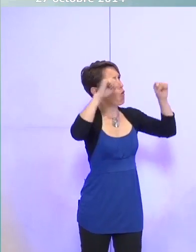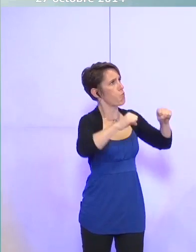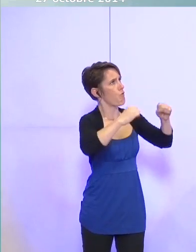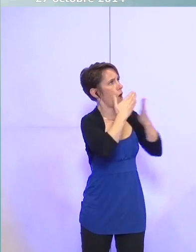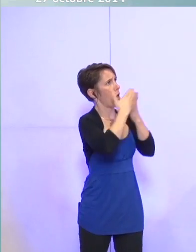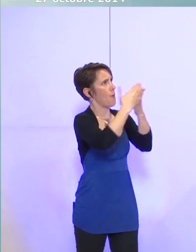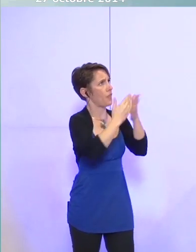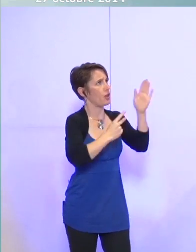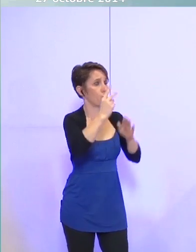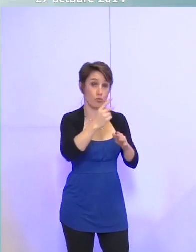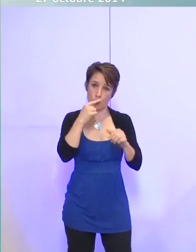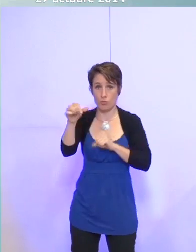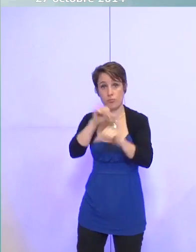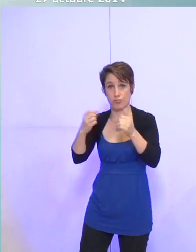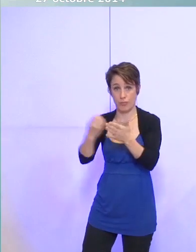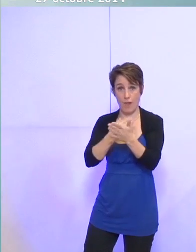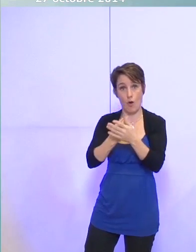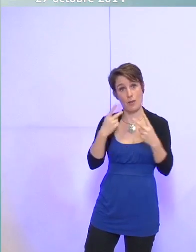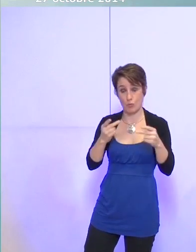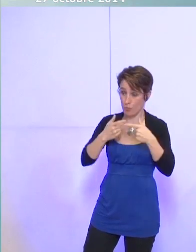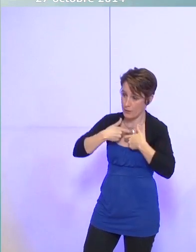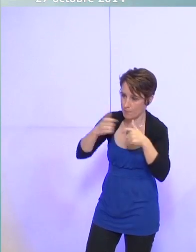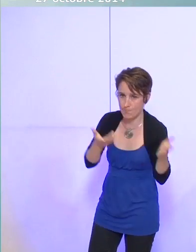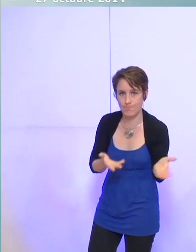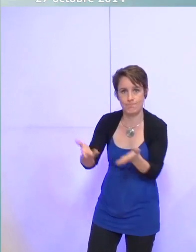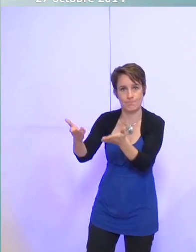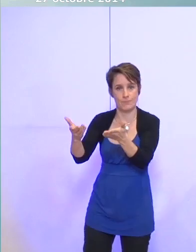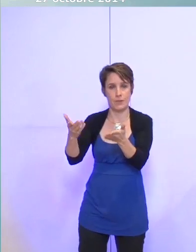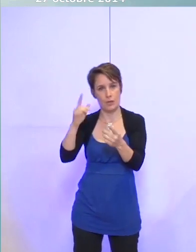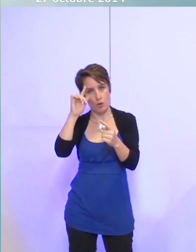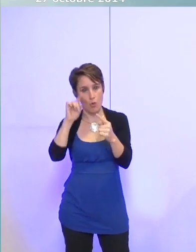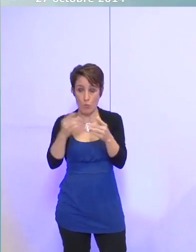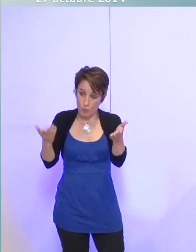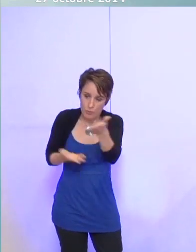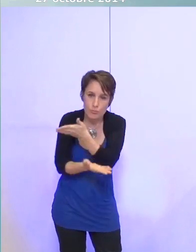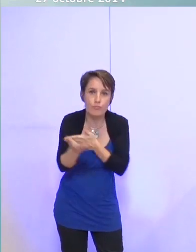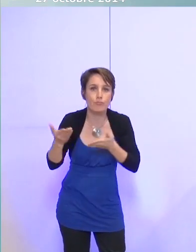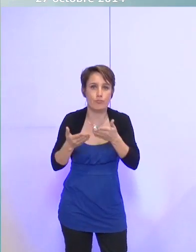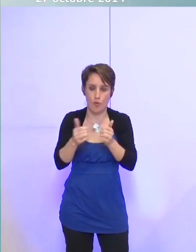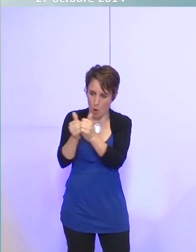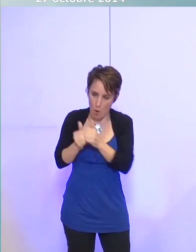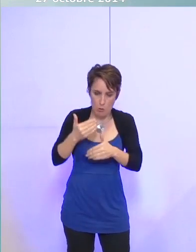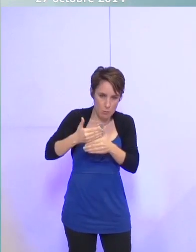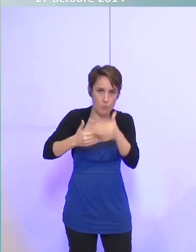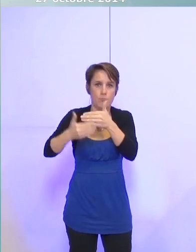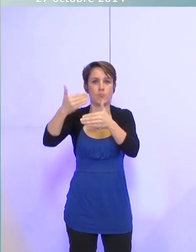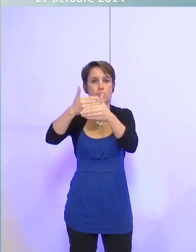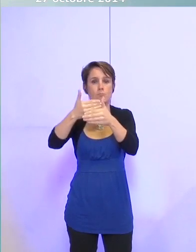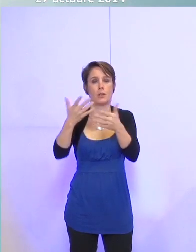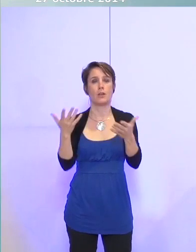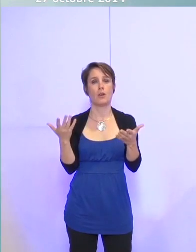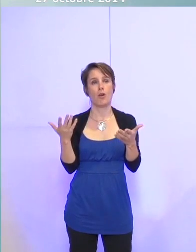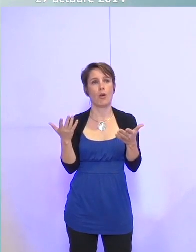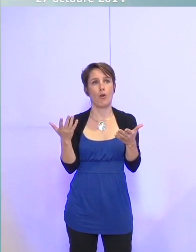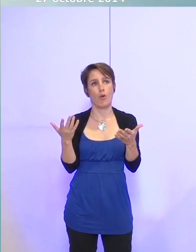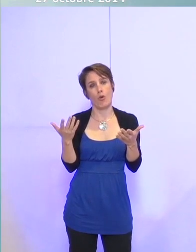plus d'ouverture de données publiques, afin de pouvoir participer à un échange, à des co-constructions, sur la base, j'allais